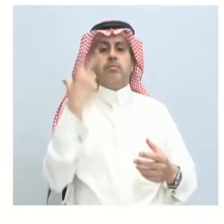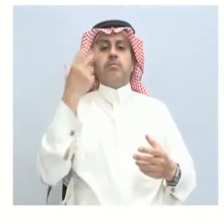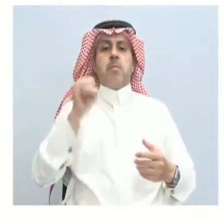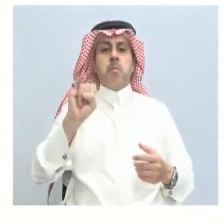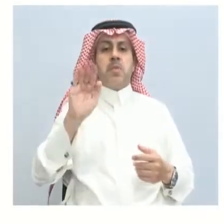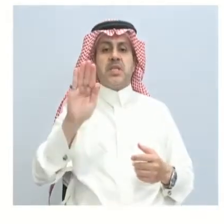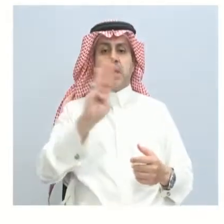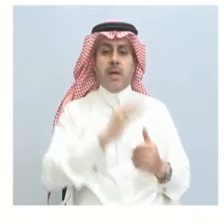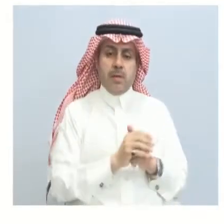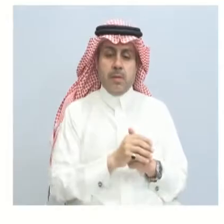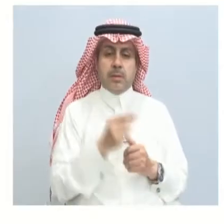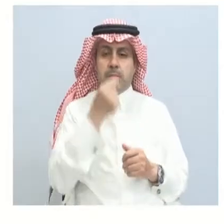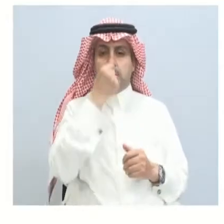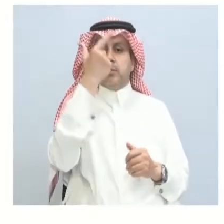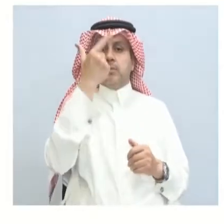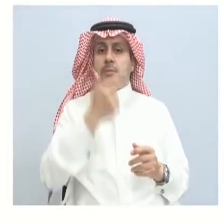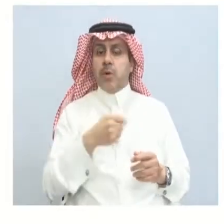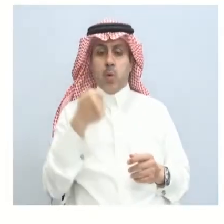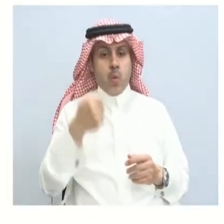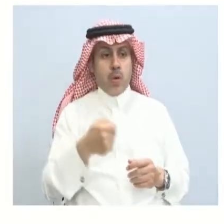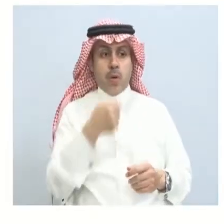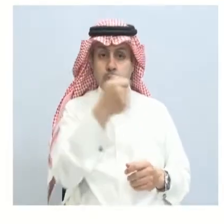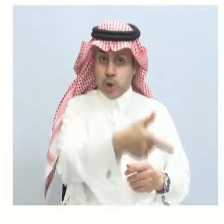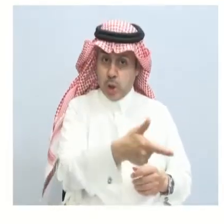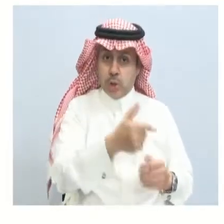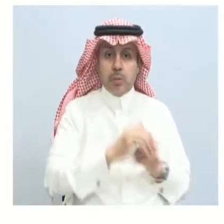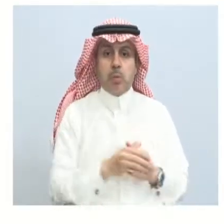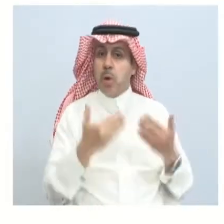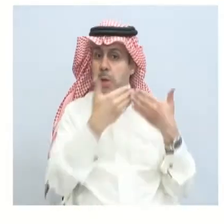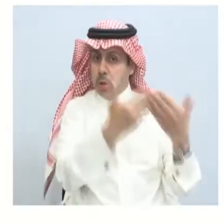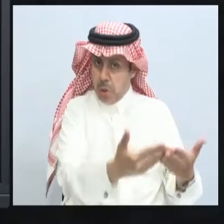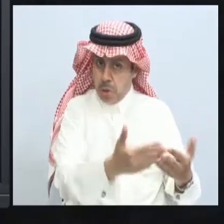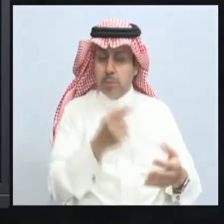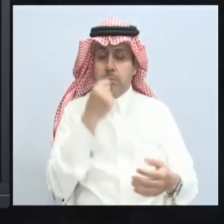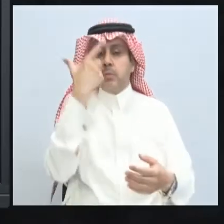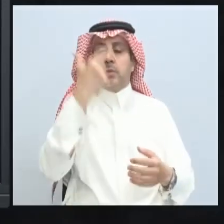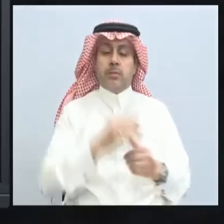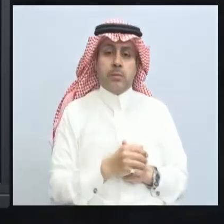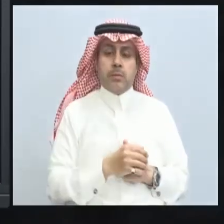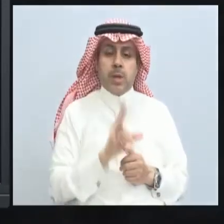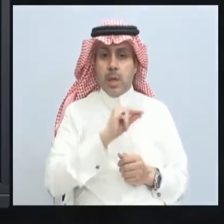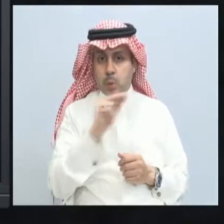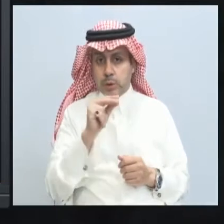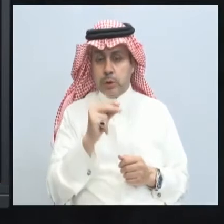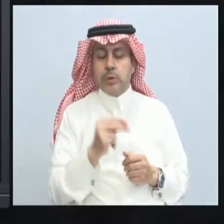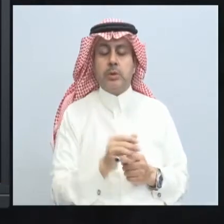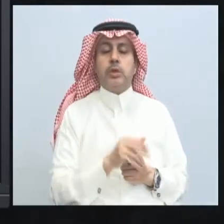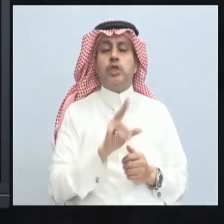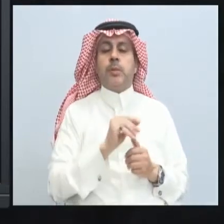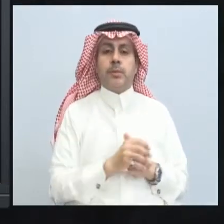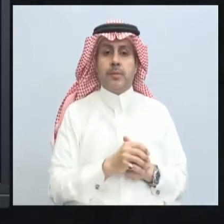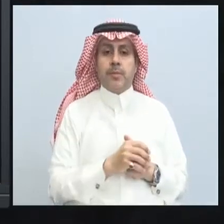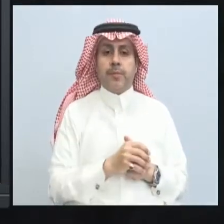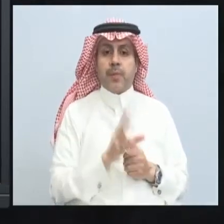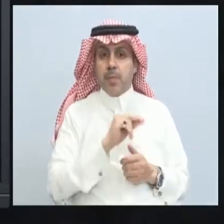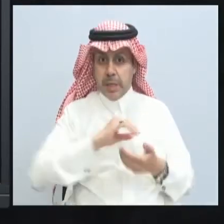سواء ا اشتريت منه ام لم تشتري منه فهذا فهذا هو وجه الشبه بين بائع المسك